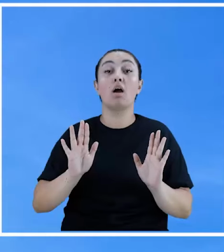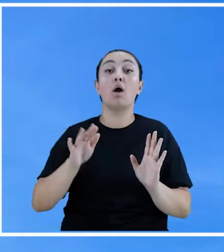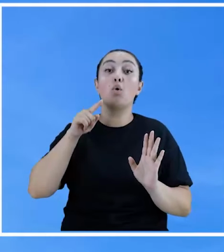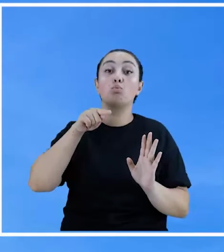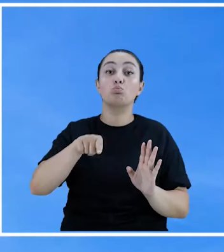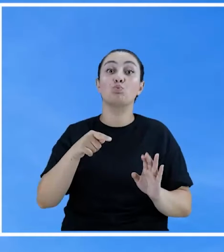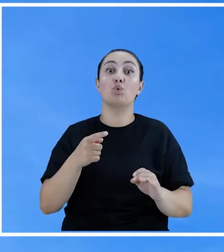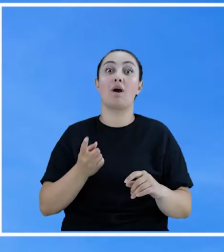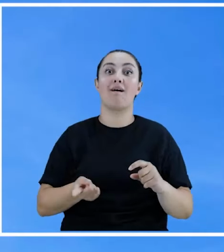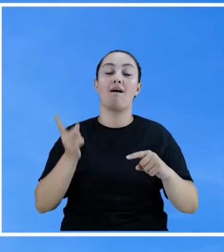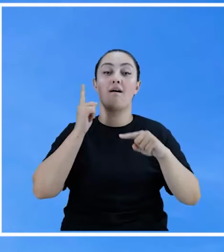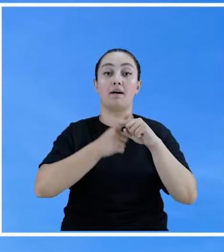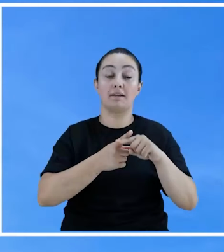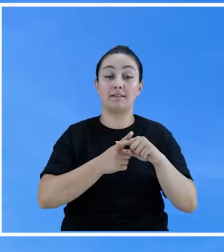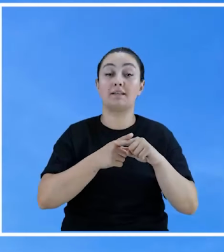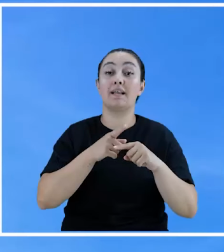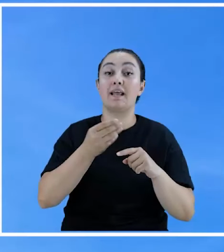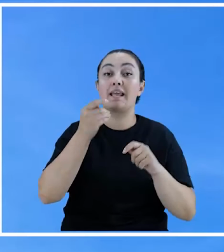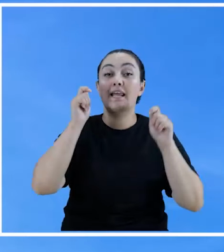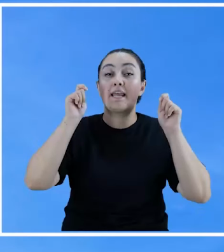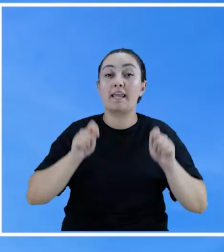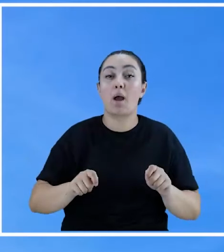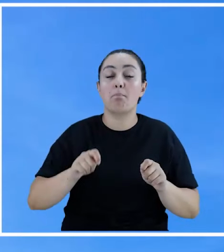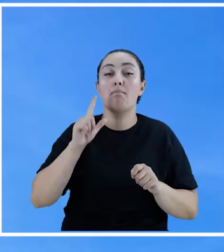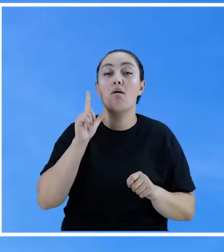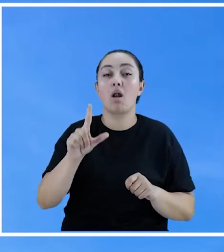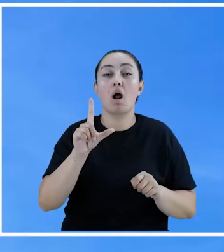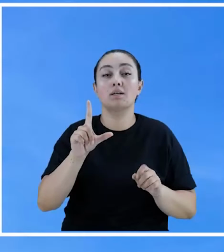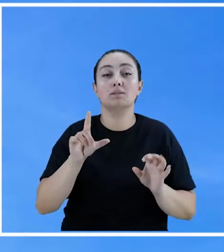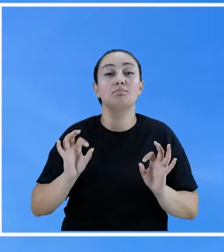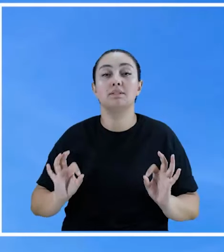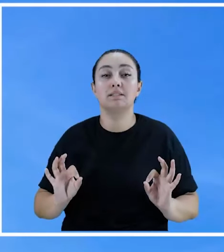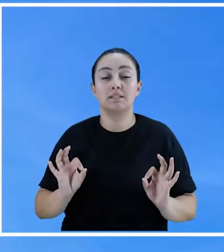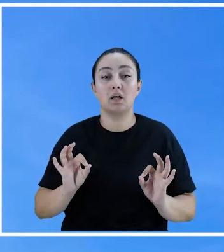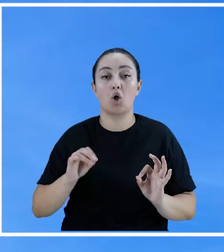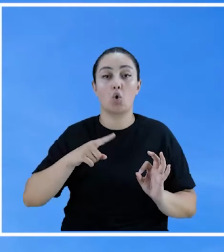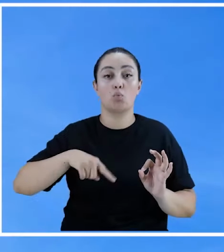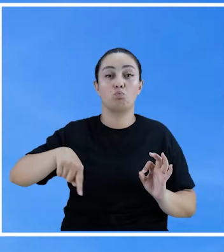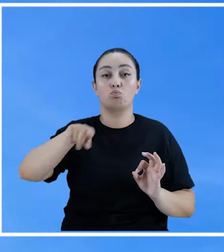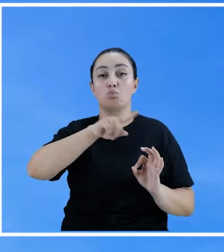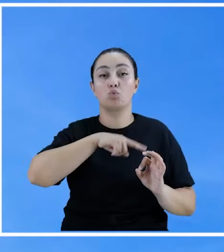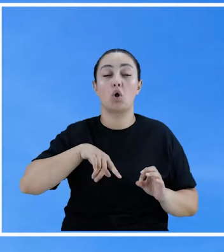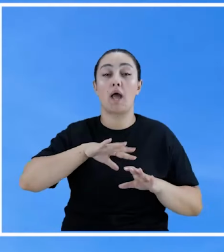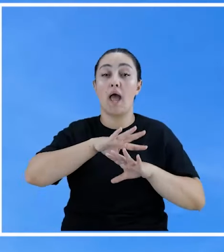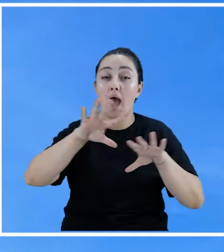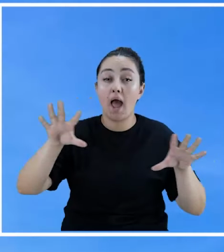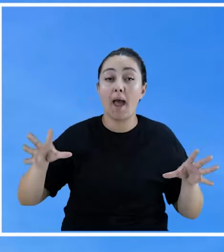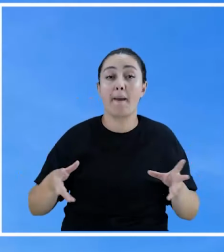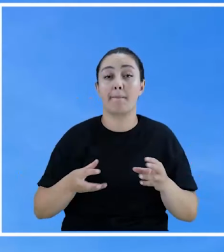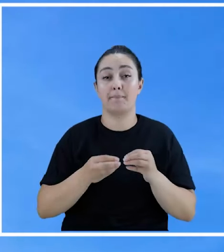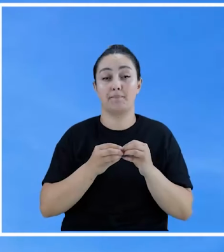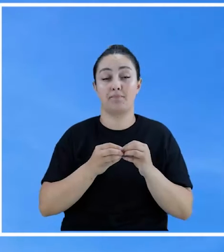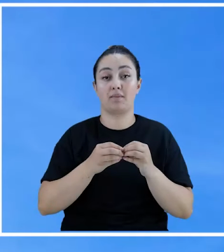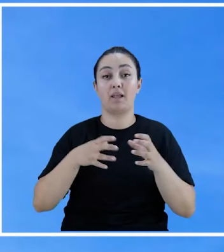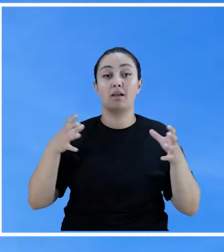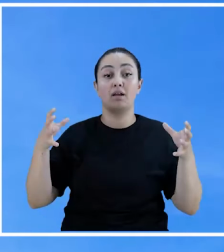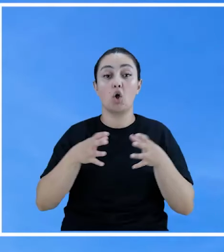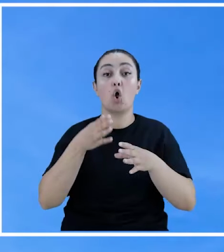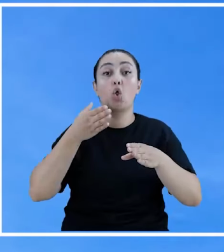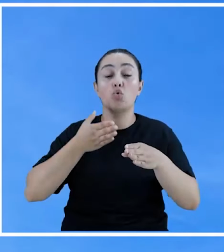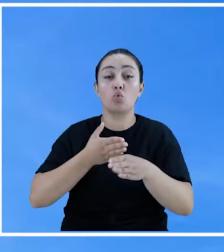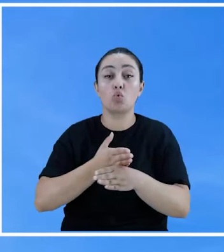Dolayısıyla kolay da bir iş değil. Fakat yapmamız gereken şey şu. Bütün bu değerleri kullanıp sahayı